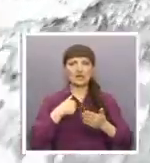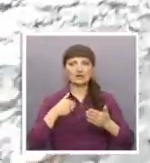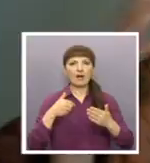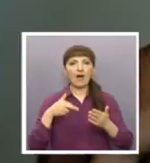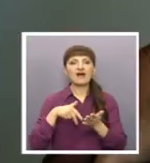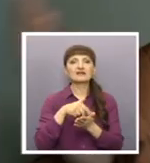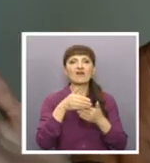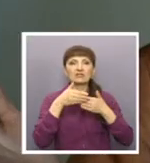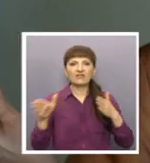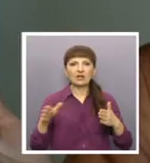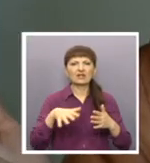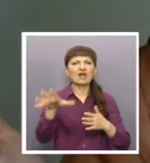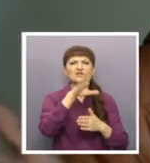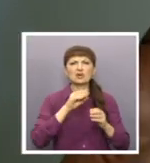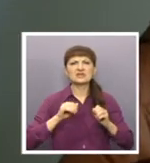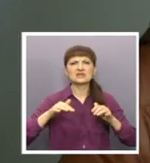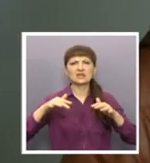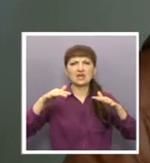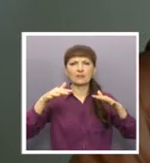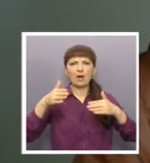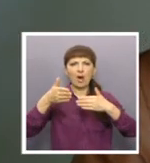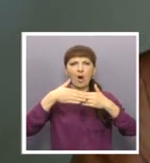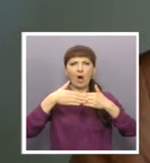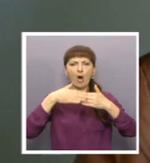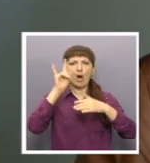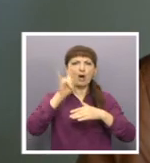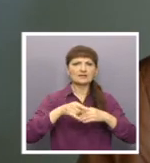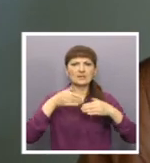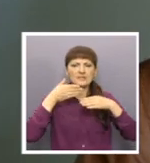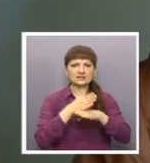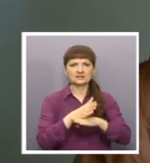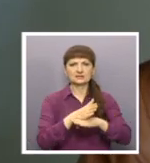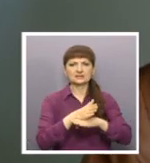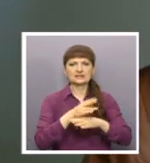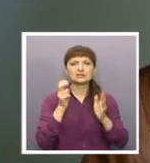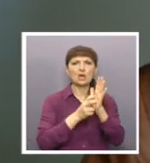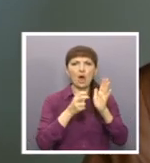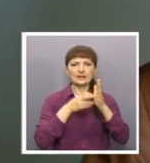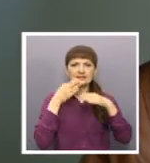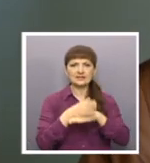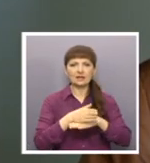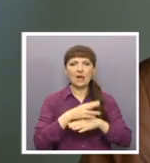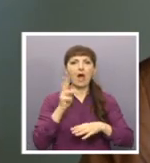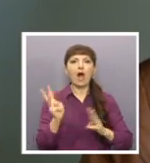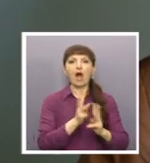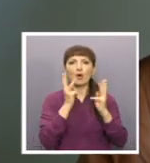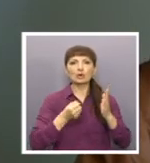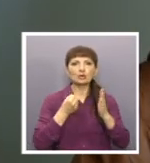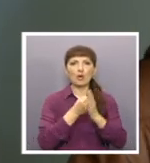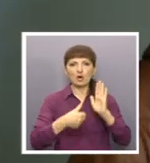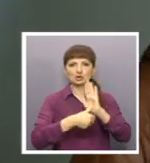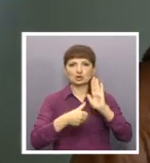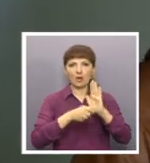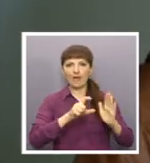входную дверь, там уже полностью все в дыму, все окна летят, все стекла летят. Огонь полностью уже до 6-го этажа поднялся. То